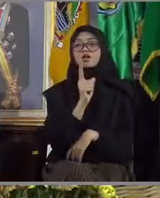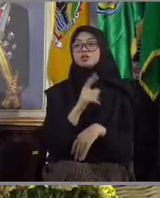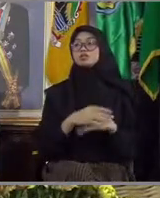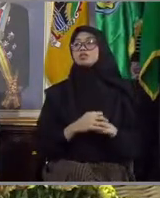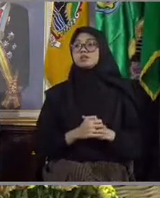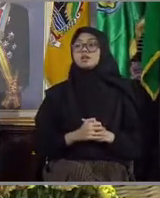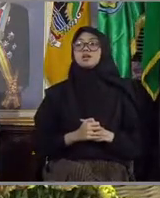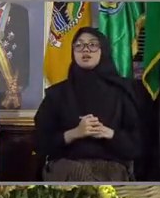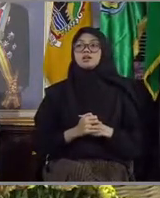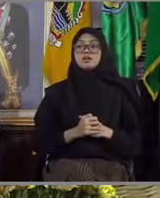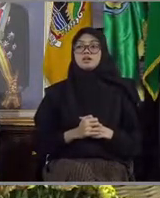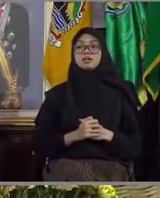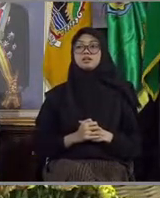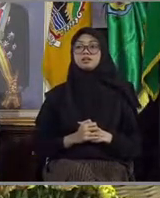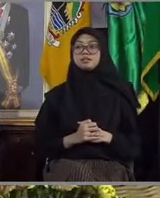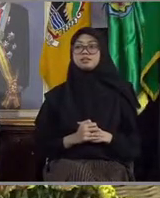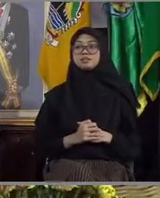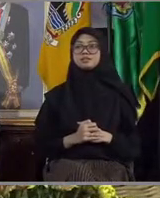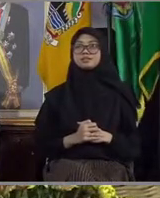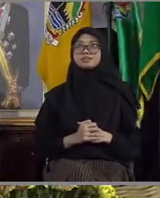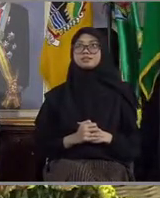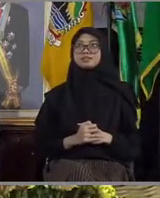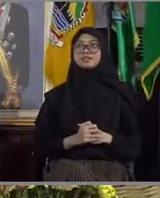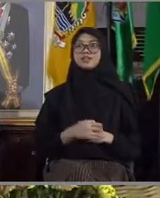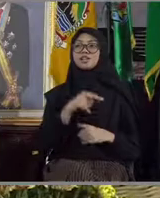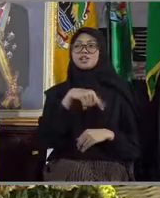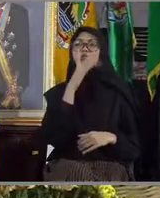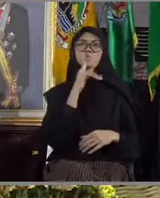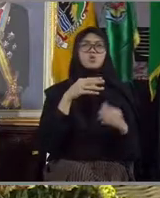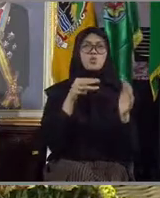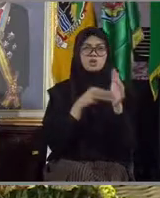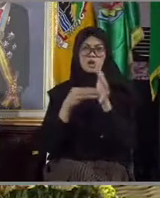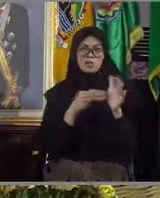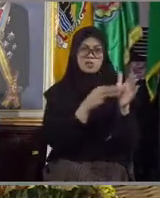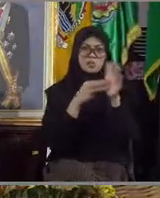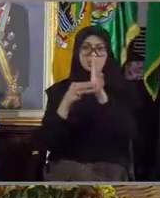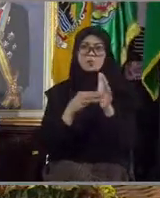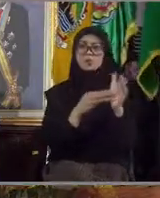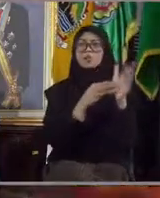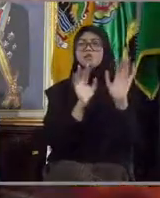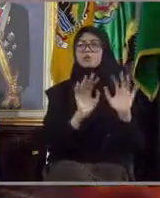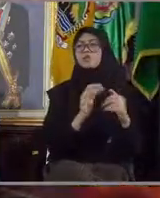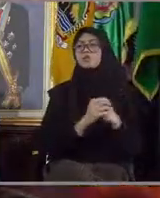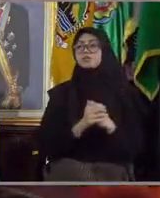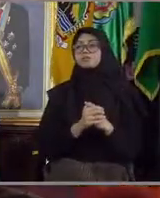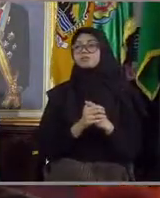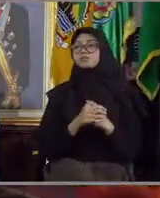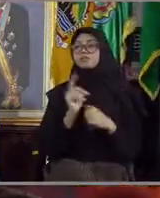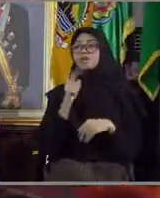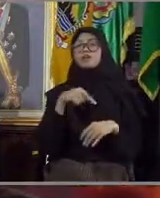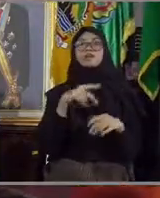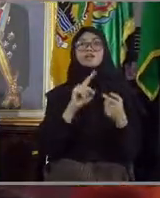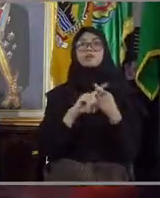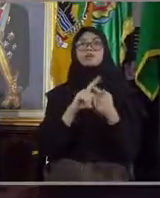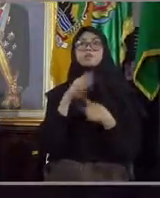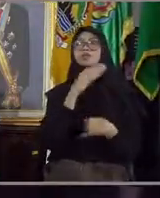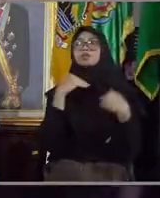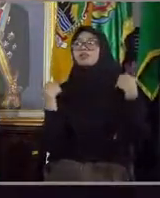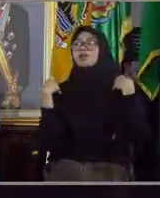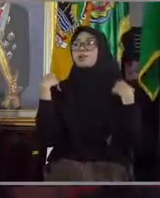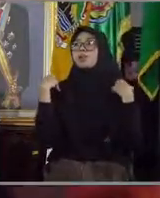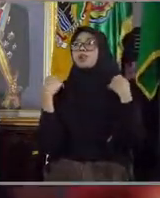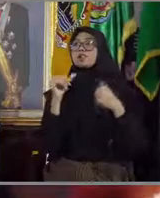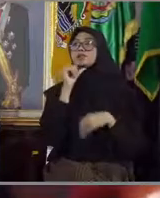Kirain tadi kita Pak, hanya akan berkutat di antar jemput itu ya Pak ya, enggak ya Pak. Oke, sekarang ada berikutnya. Sahabat difabel Bapak. Oh difabel, ya. Silakan.